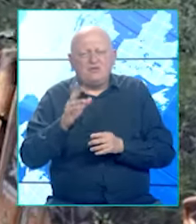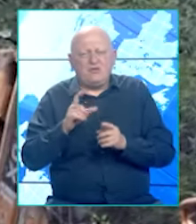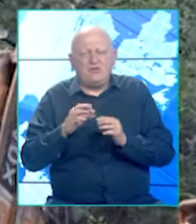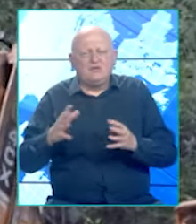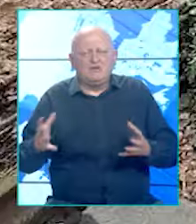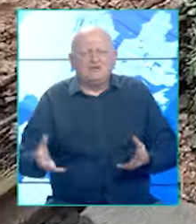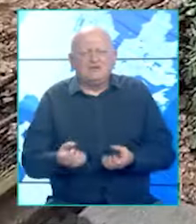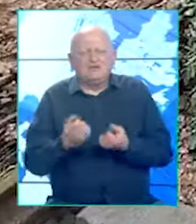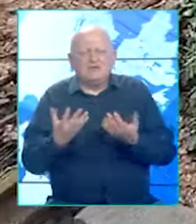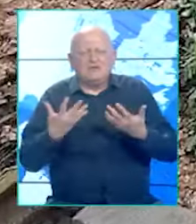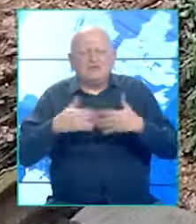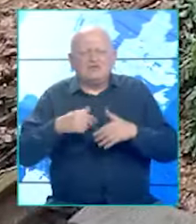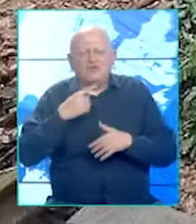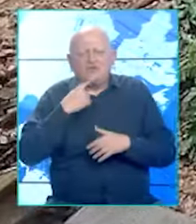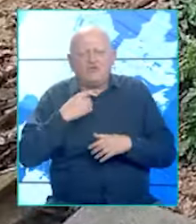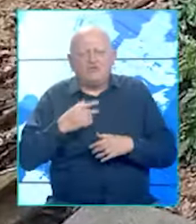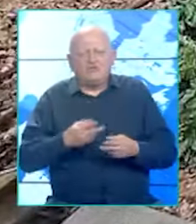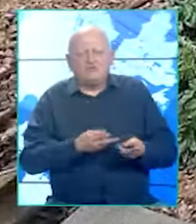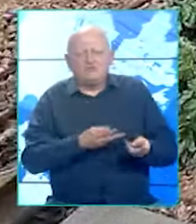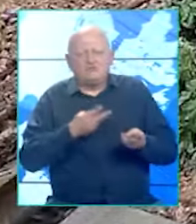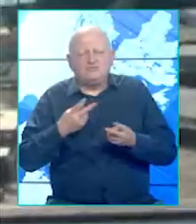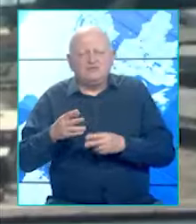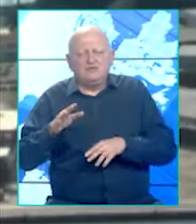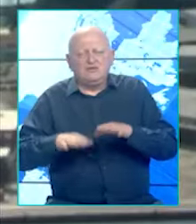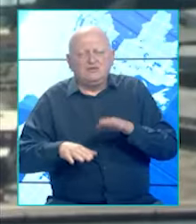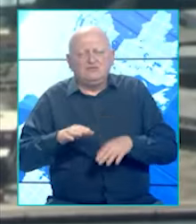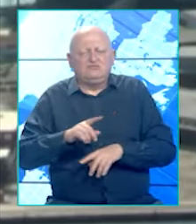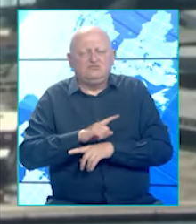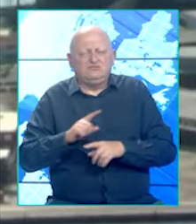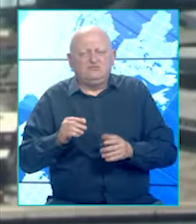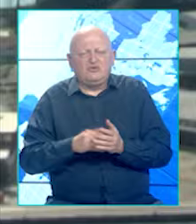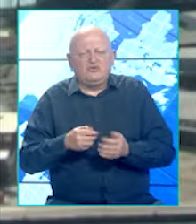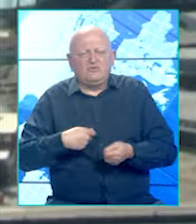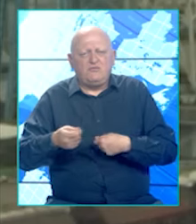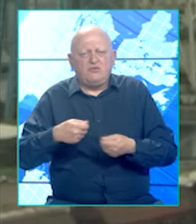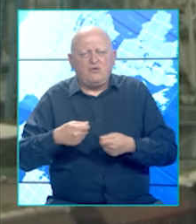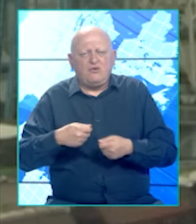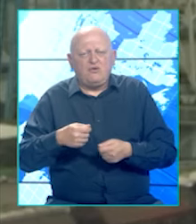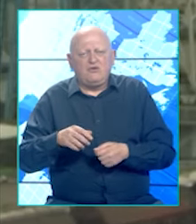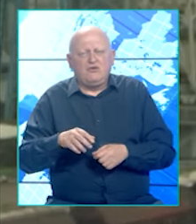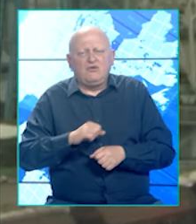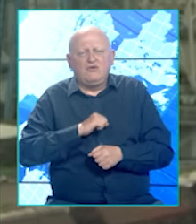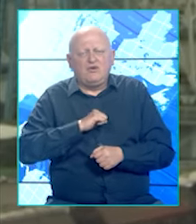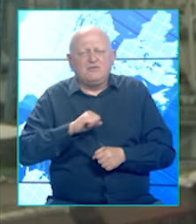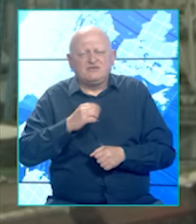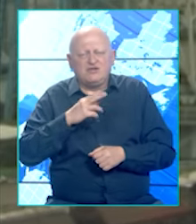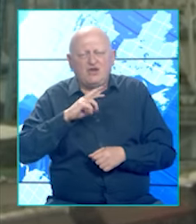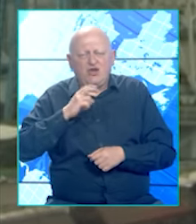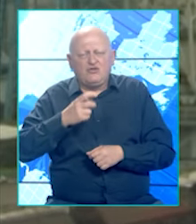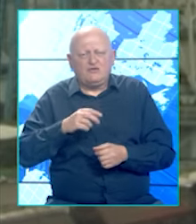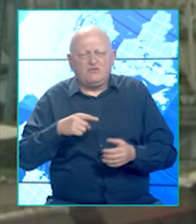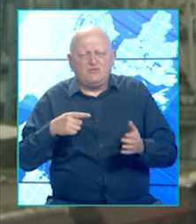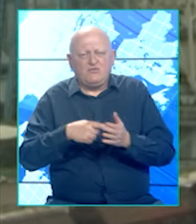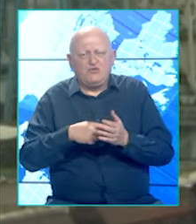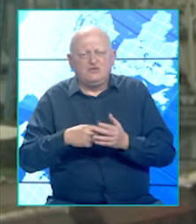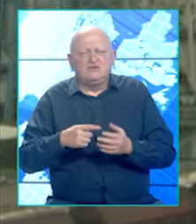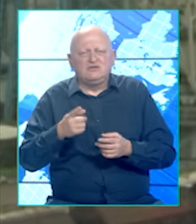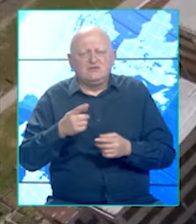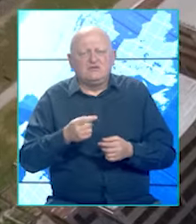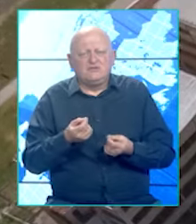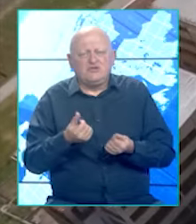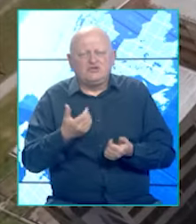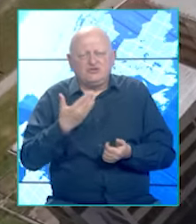Ploče spasila bi kompanije koje dnevno uvoze tone sirovina potrebnih za proizvodnju. Od brzine odgovora na potrebe pogođenih zavisi